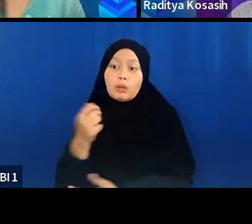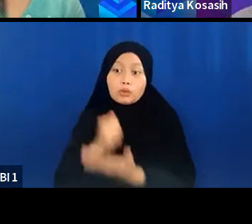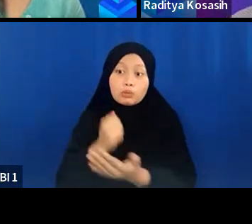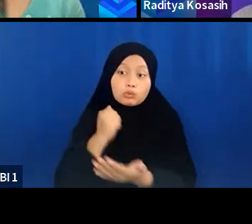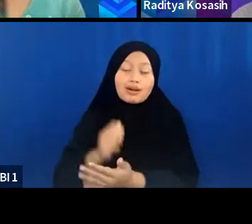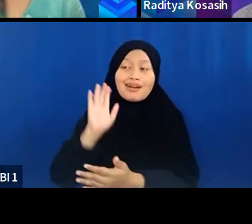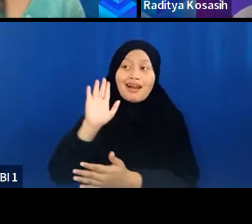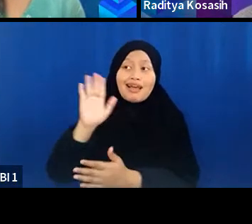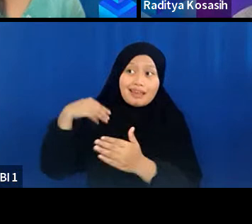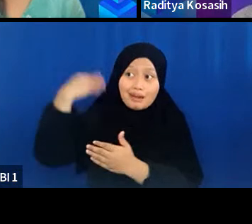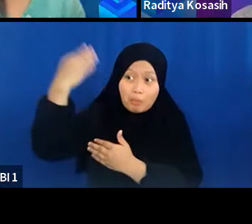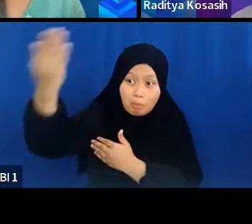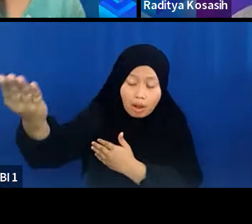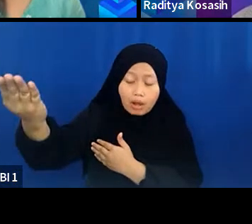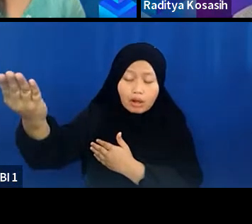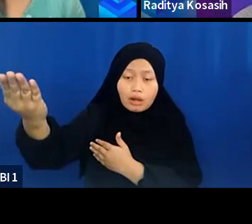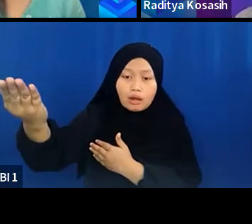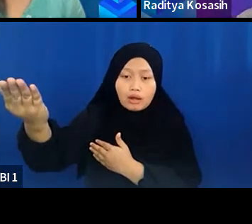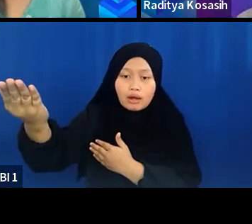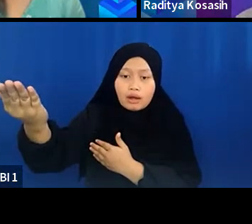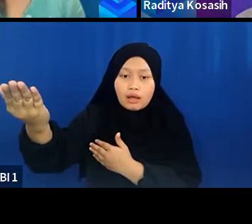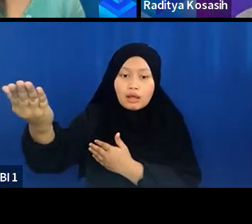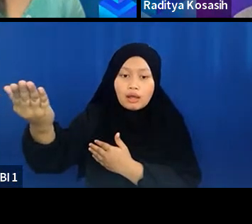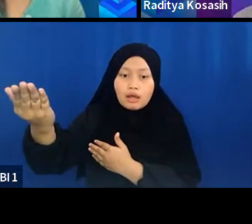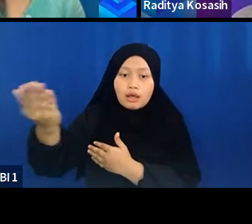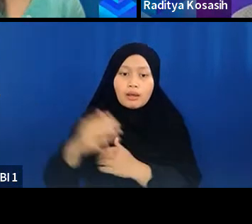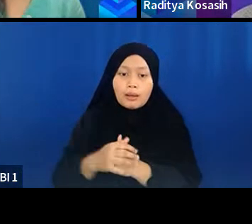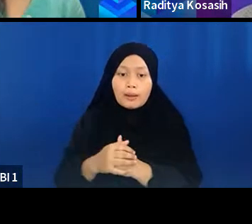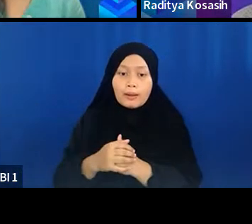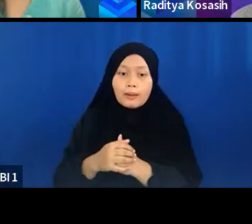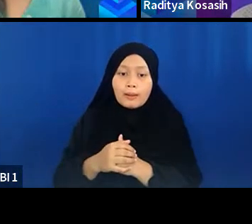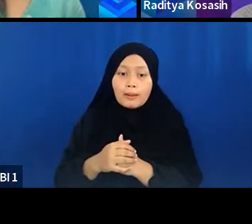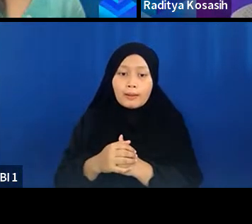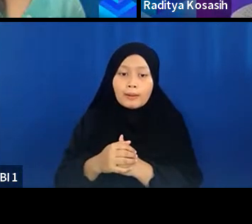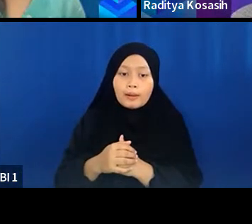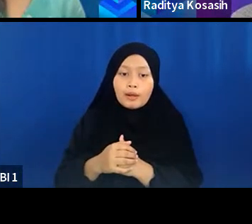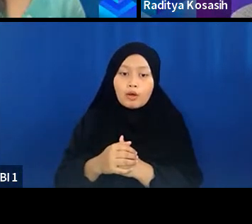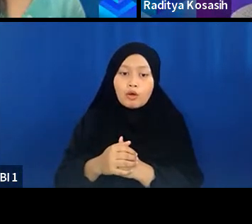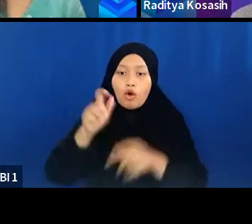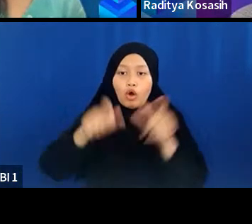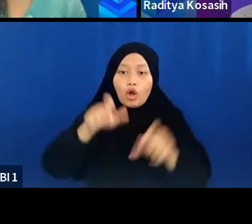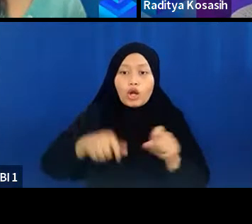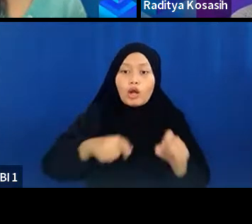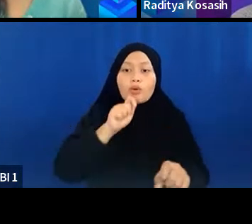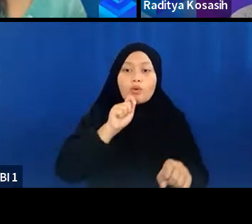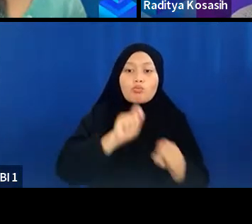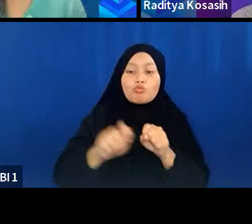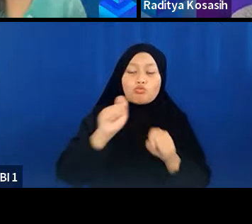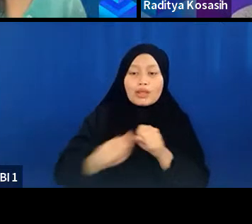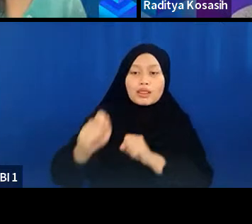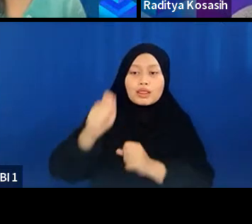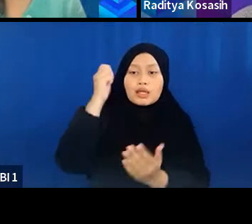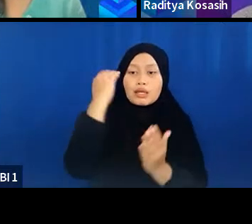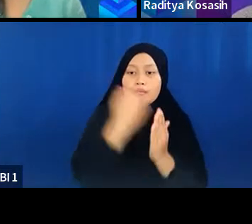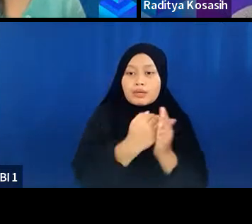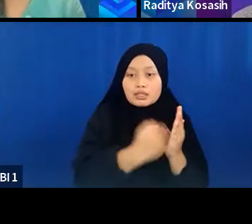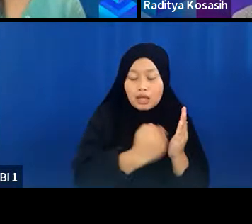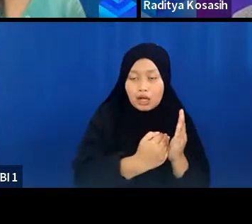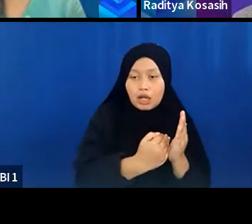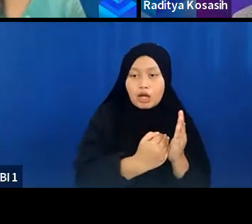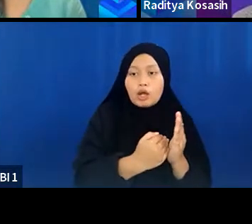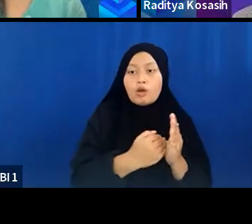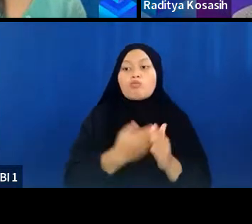depannya itu kalau bisnis serupa beker kita itu membuat suatu kebijakan untuk jurusan bisnis